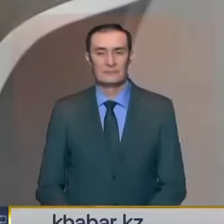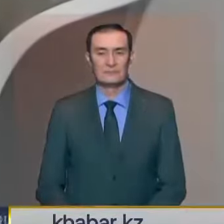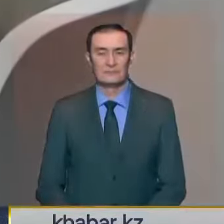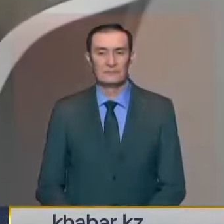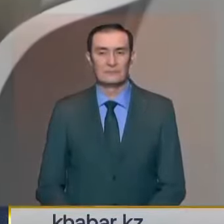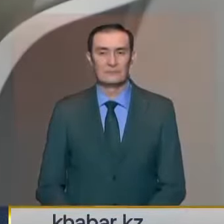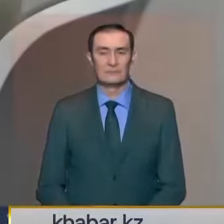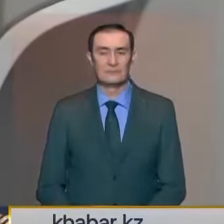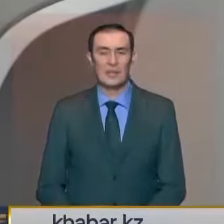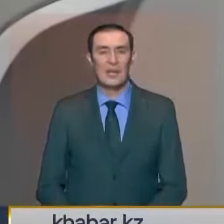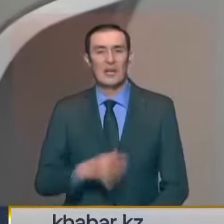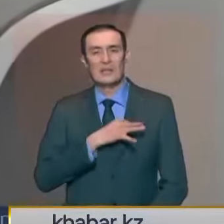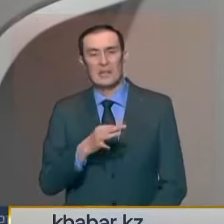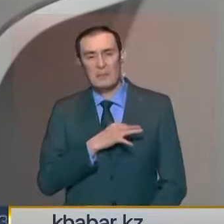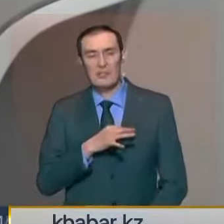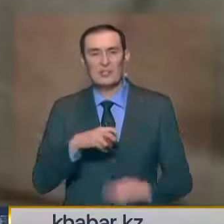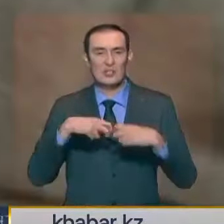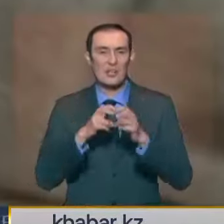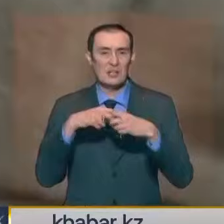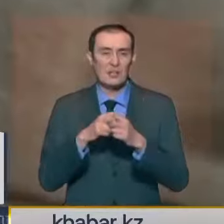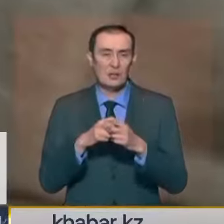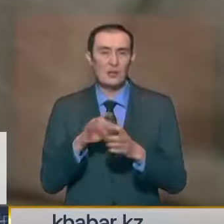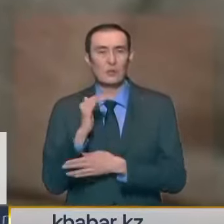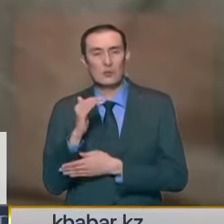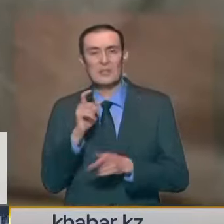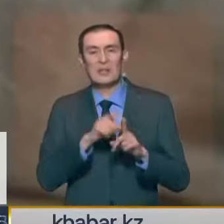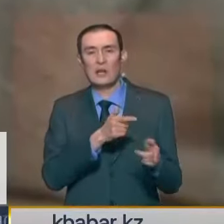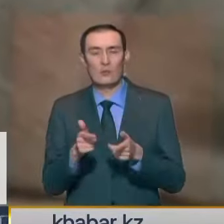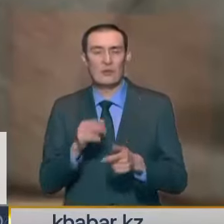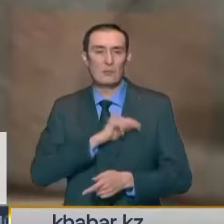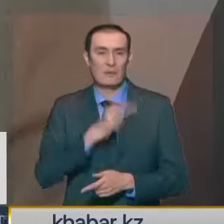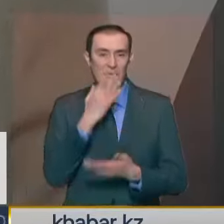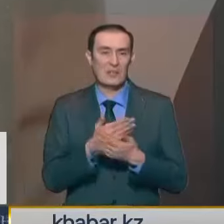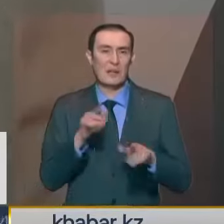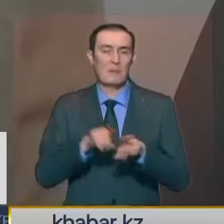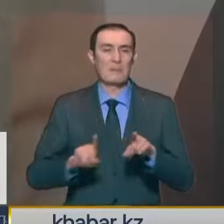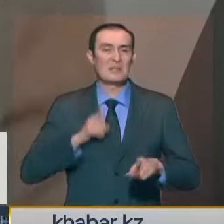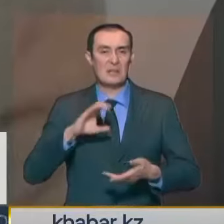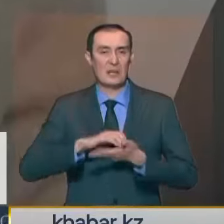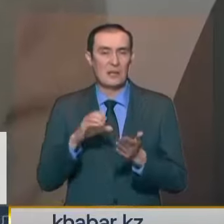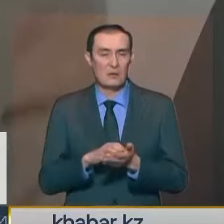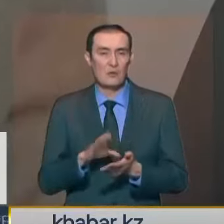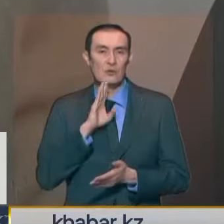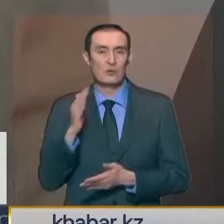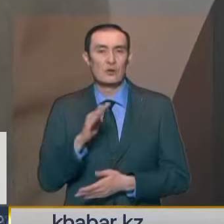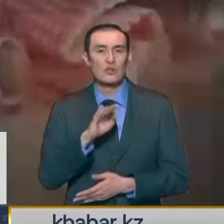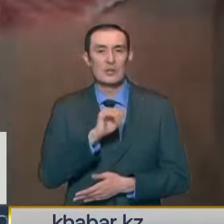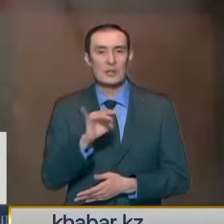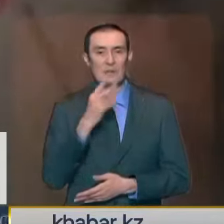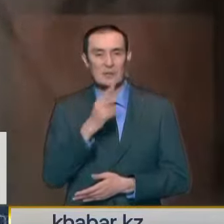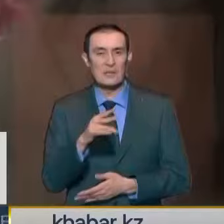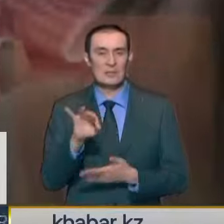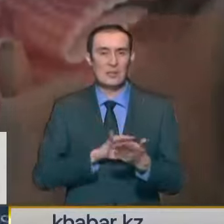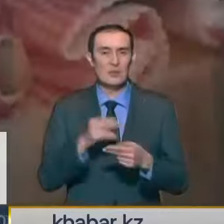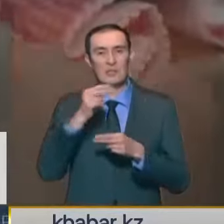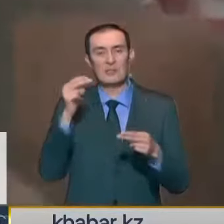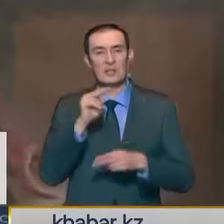продолжит тряпочные шарнирные куклы а также заготовки для будущих работ так выгля мастерская Жанар урсай в глаза сразу бросается